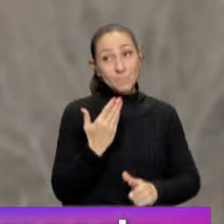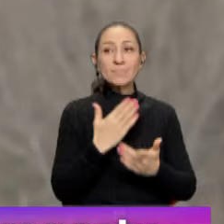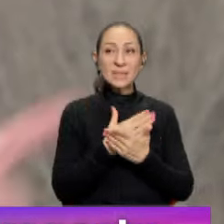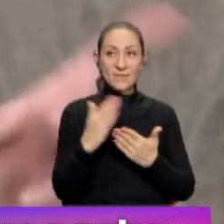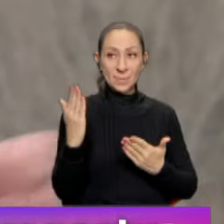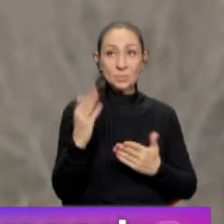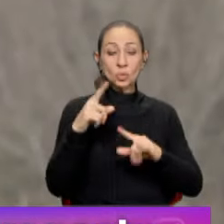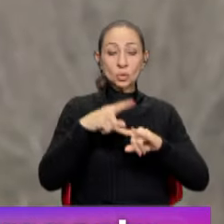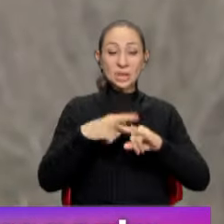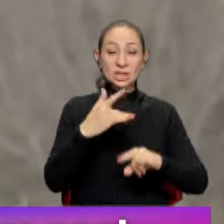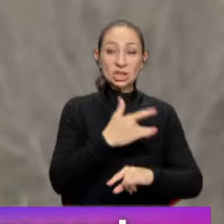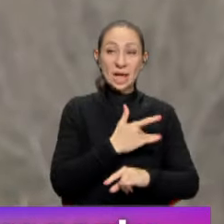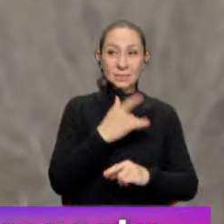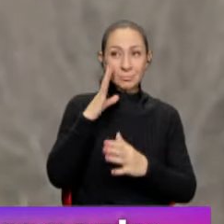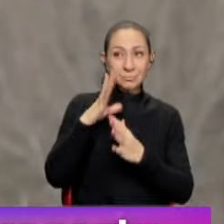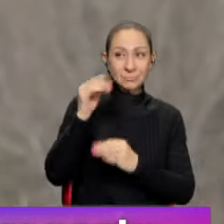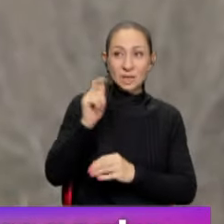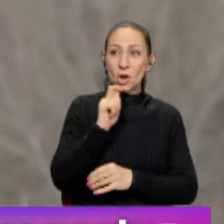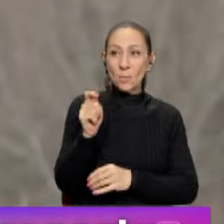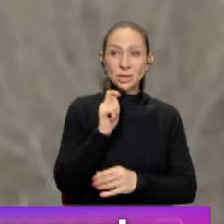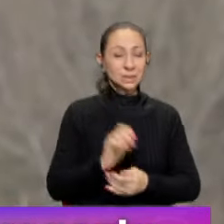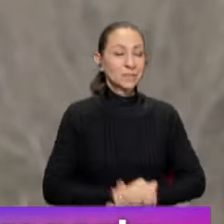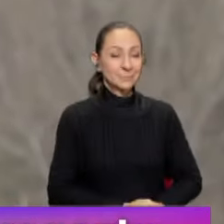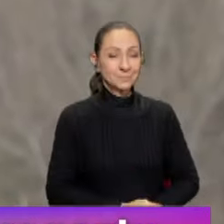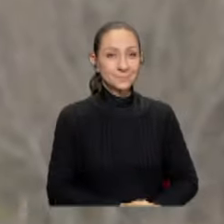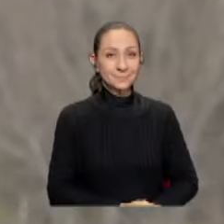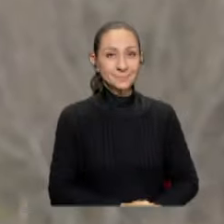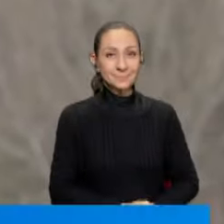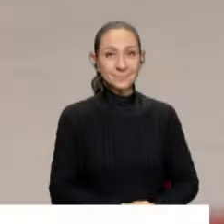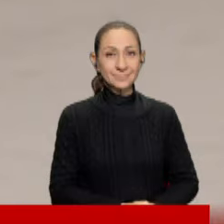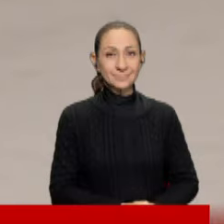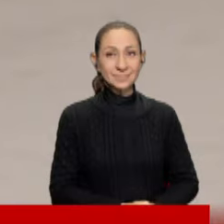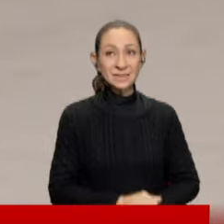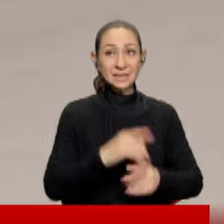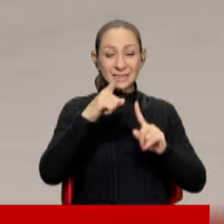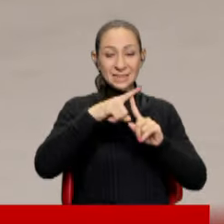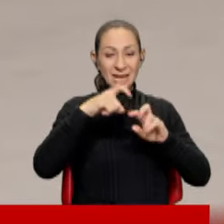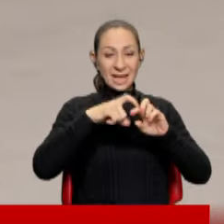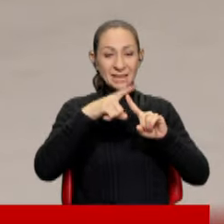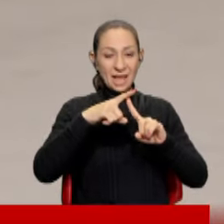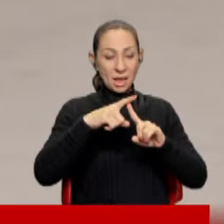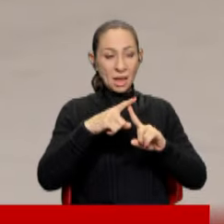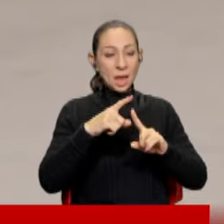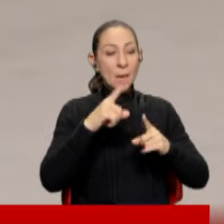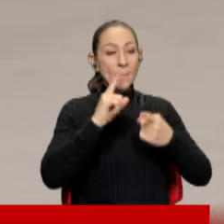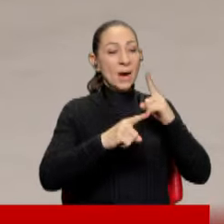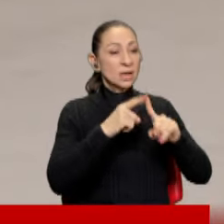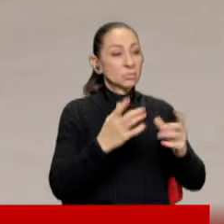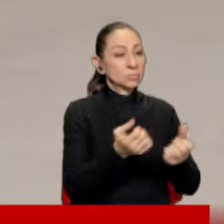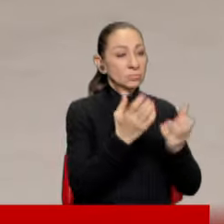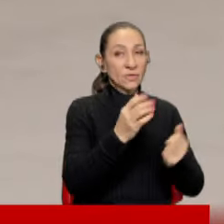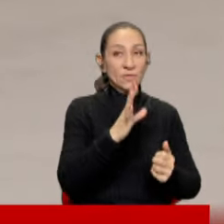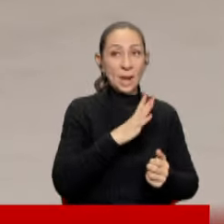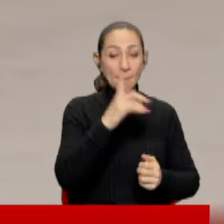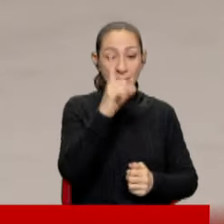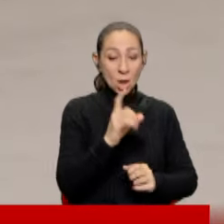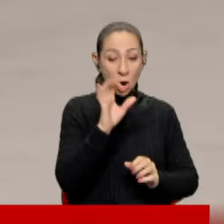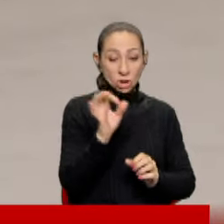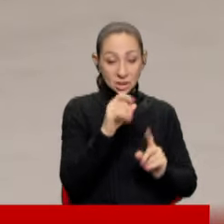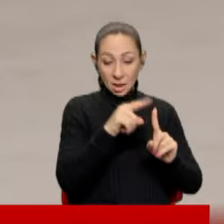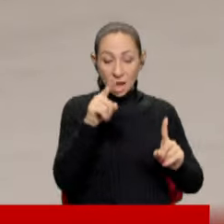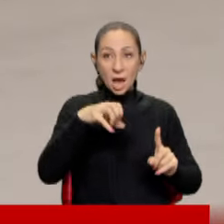devam edelim Hüseyin Can Güner'le röportajımıza. TRT partizanlık rekoru peşinde. 1 Ocak'tan